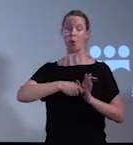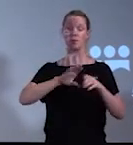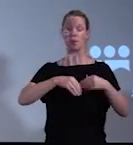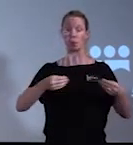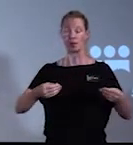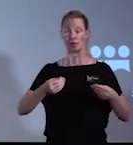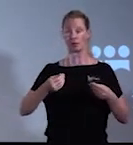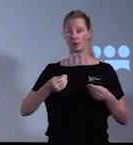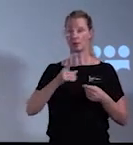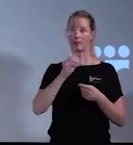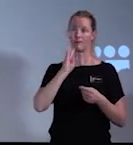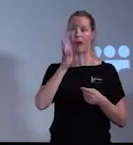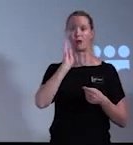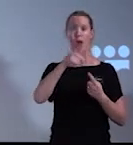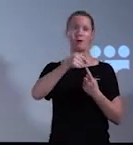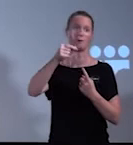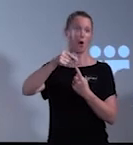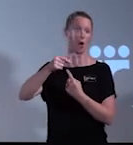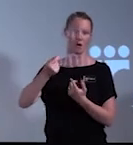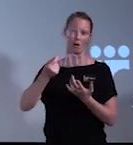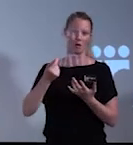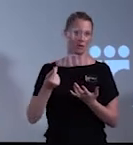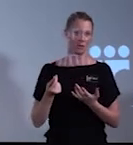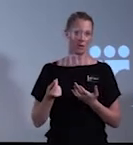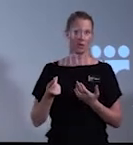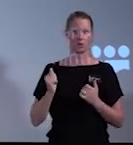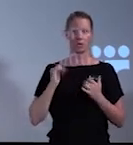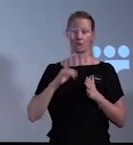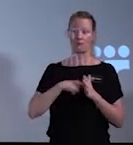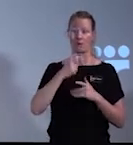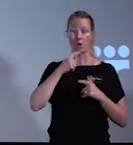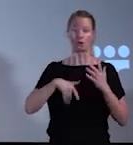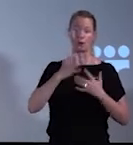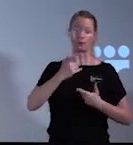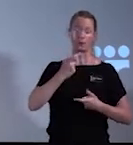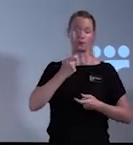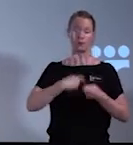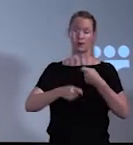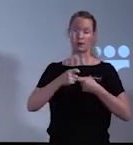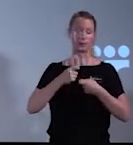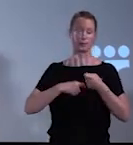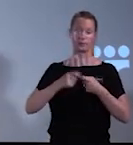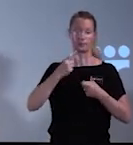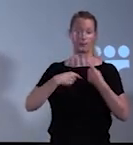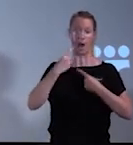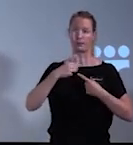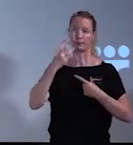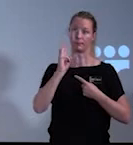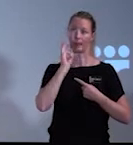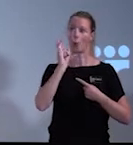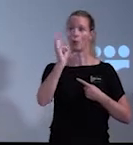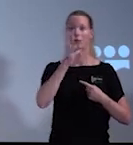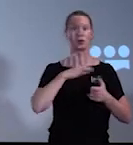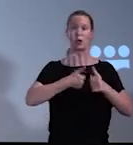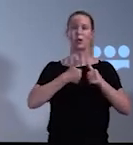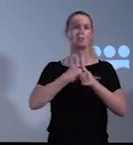Sen är det ju val ändå var fjärde år. Så att man kommer, och det är ju, filmavtalet har ju förhandlats om var tredje år också. Så att det finns ju ingen